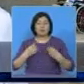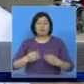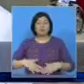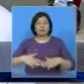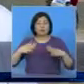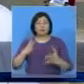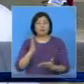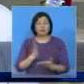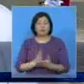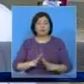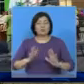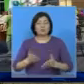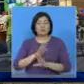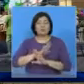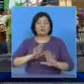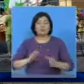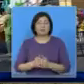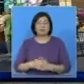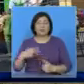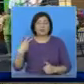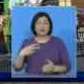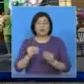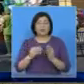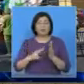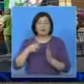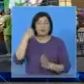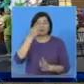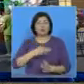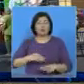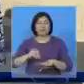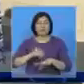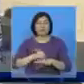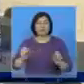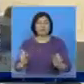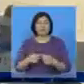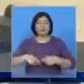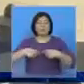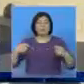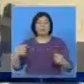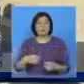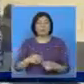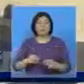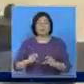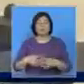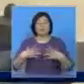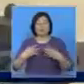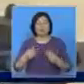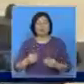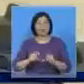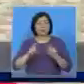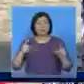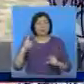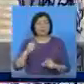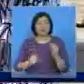болсын, ешқашан шаршамасын. 2018 жылы облыс әкімдігінің қолдауымен ашылған оңалту орталығы 100 қызметкермен